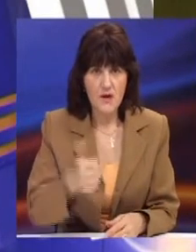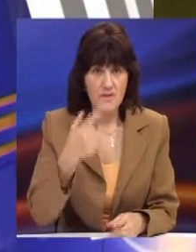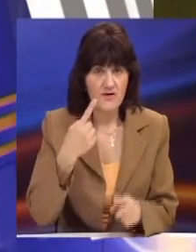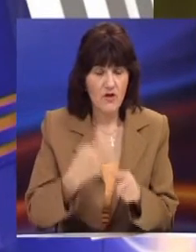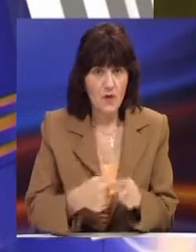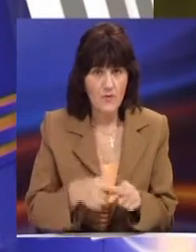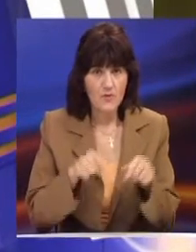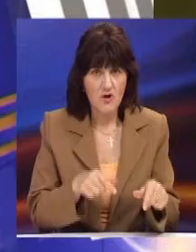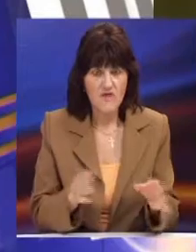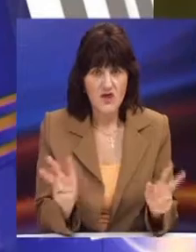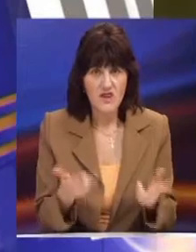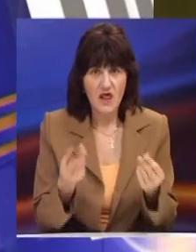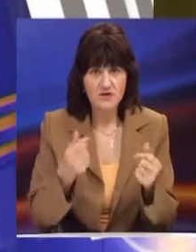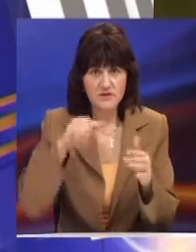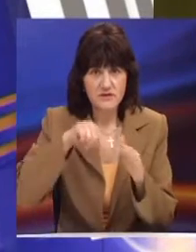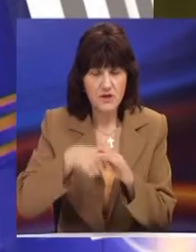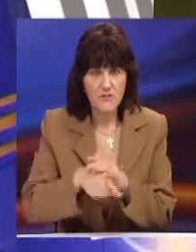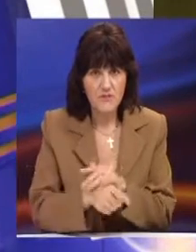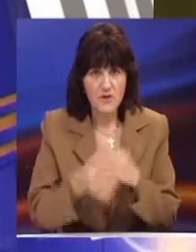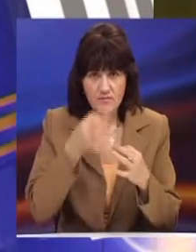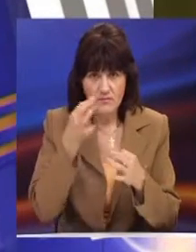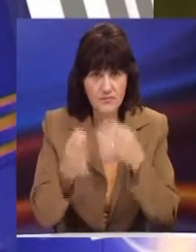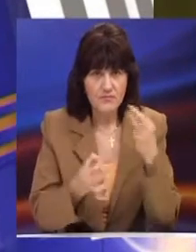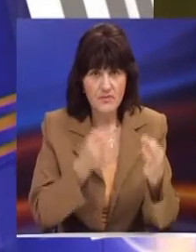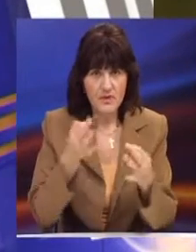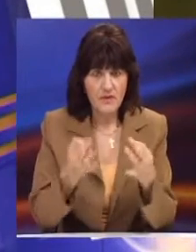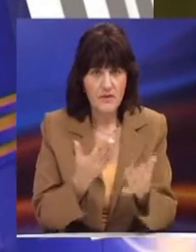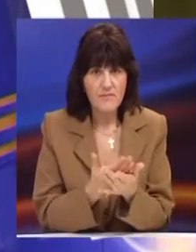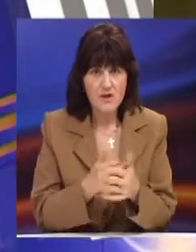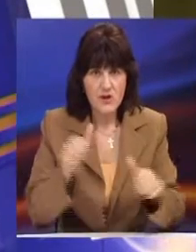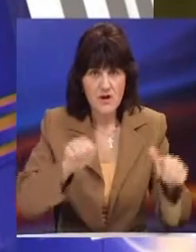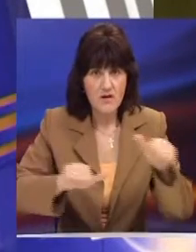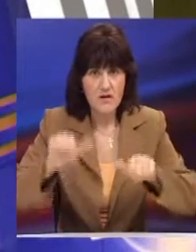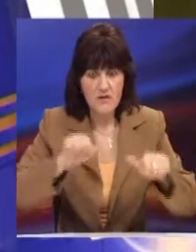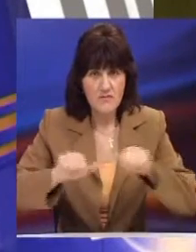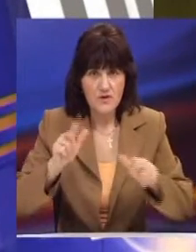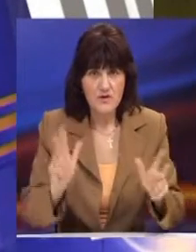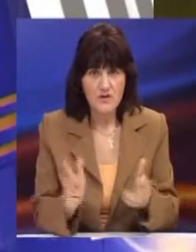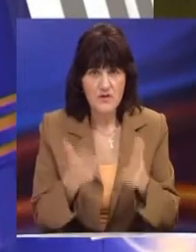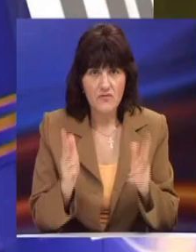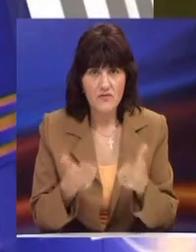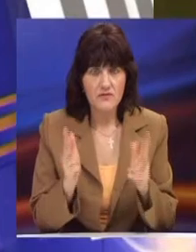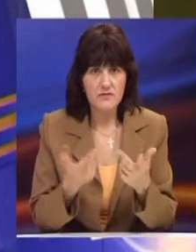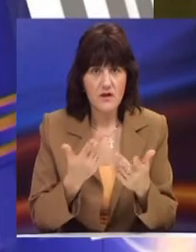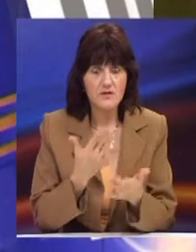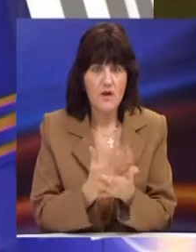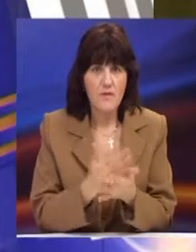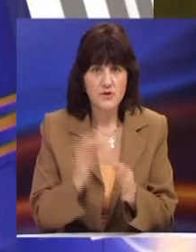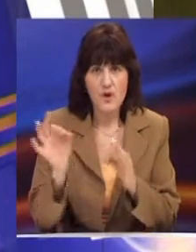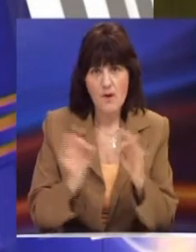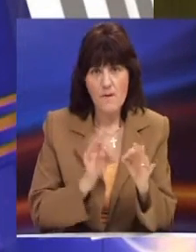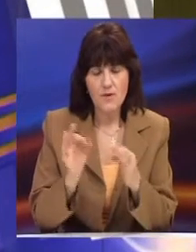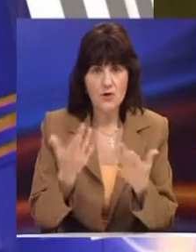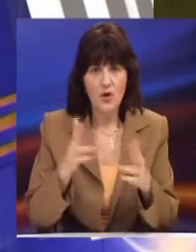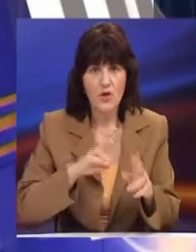primenjuje ova metoda istraživanja i nakon ovih ispitivanja, posle obrade interpretacije podataka, bit će izvršena